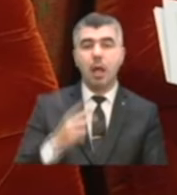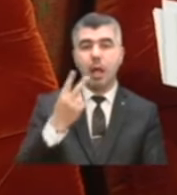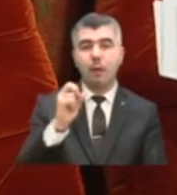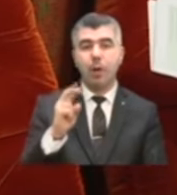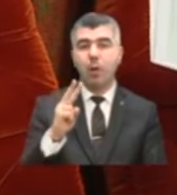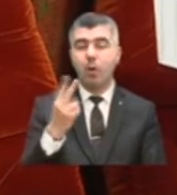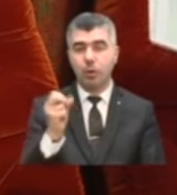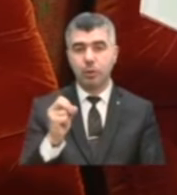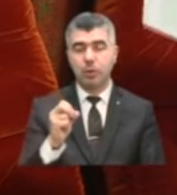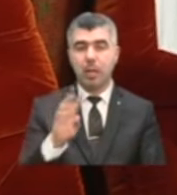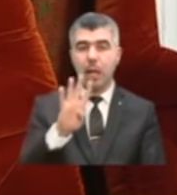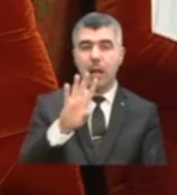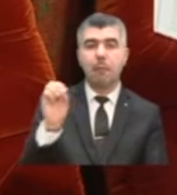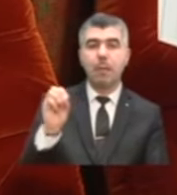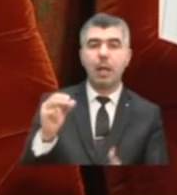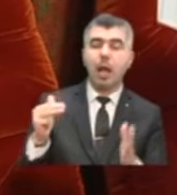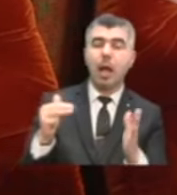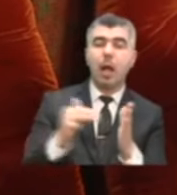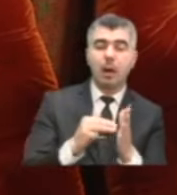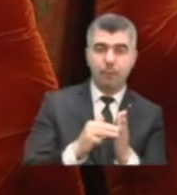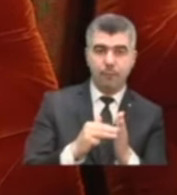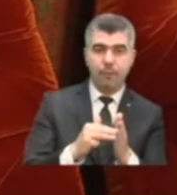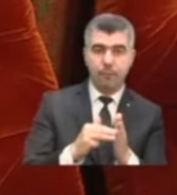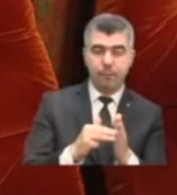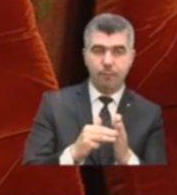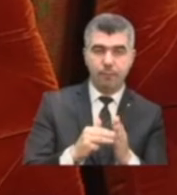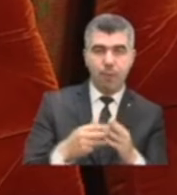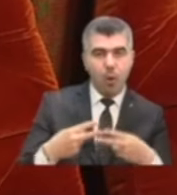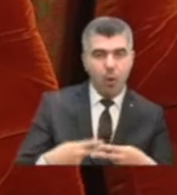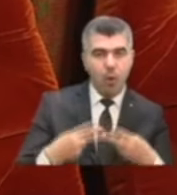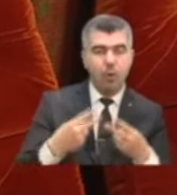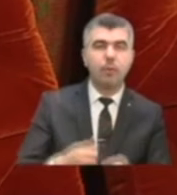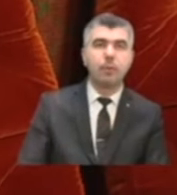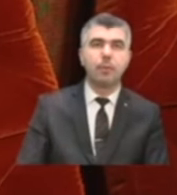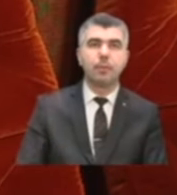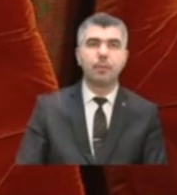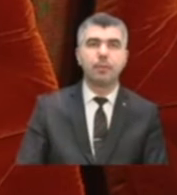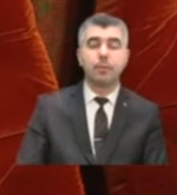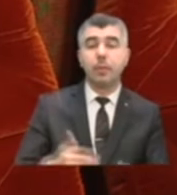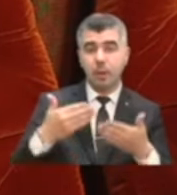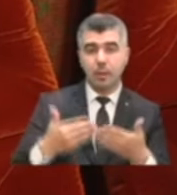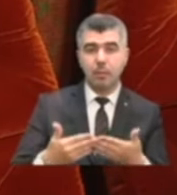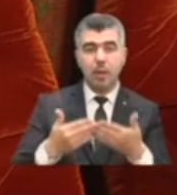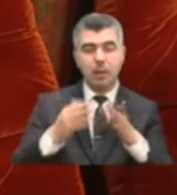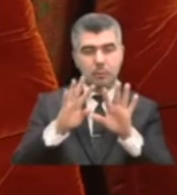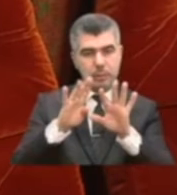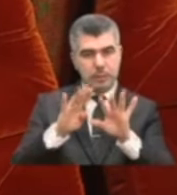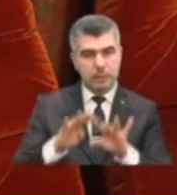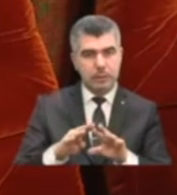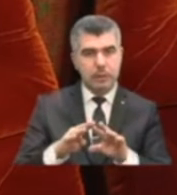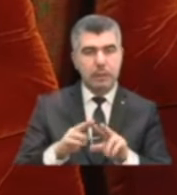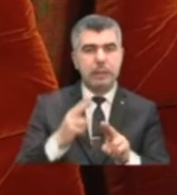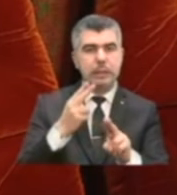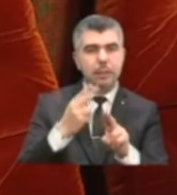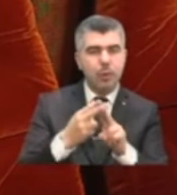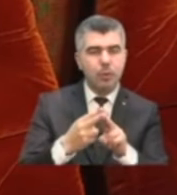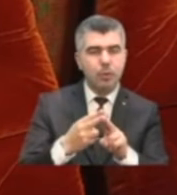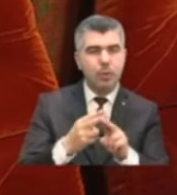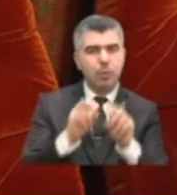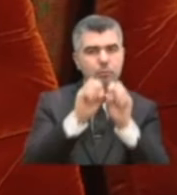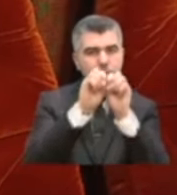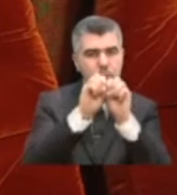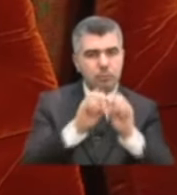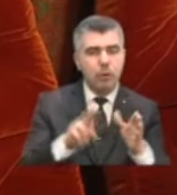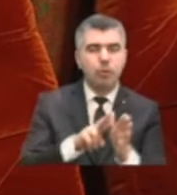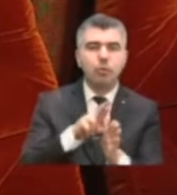2020 كانت 40,000 شهاده اللي كانت تعطات، فقمنا برقمنه المنصه وتعميمها على جميع